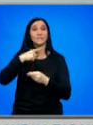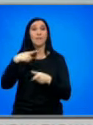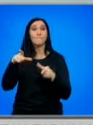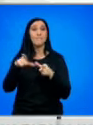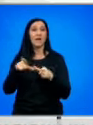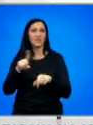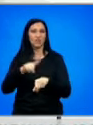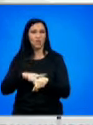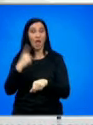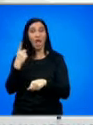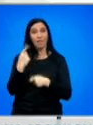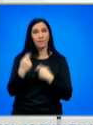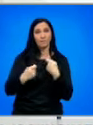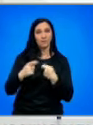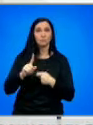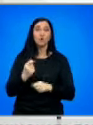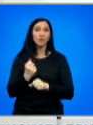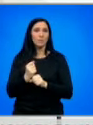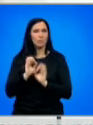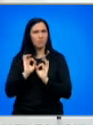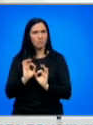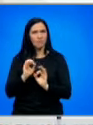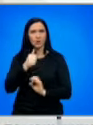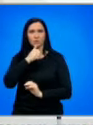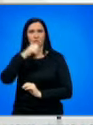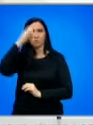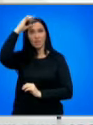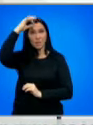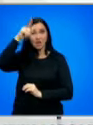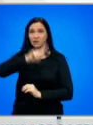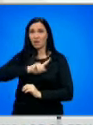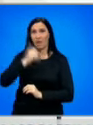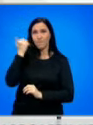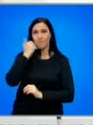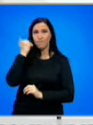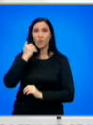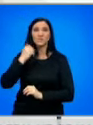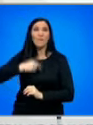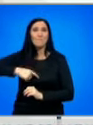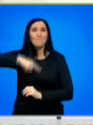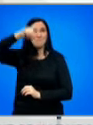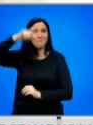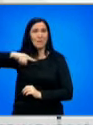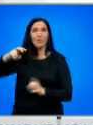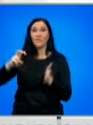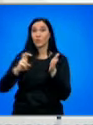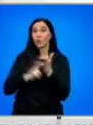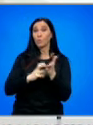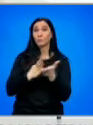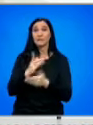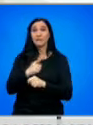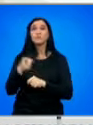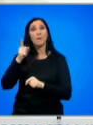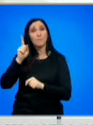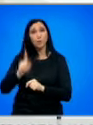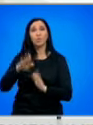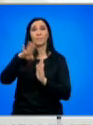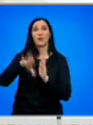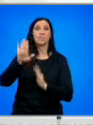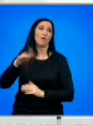час. Един бизнес може да работи примерно събота и неделя, но да не ползва пикова електроенергия през седмицата. Това значително може да намали